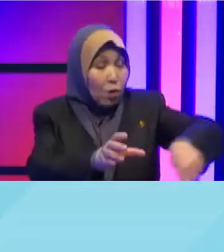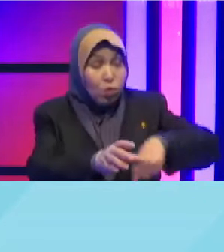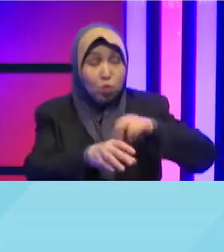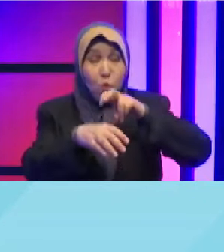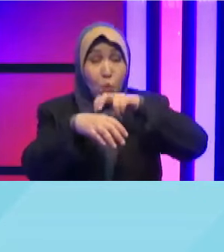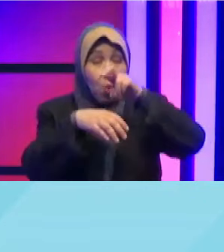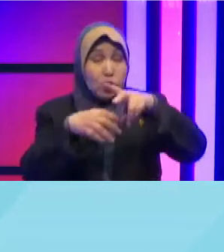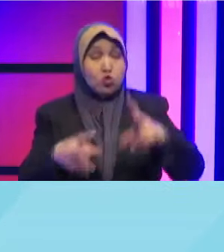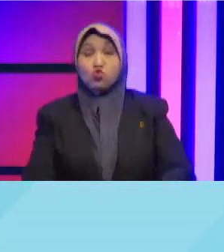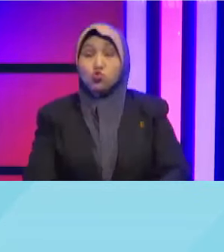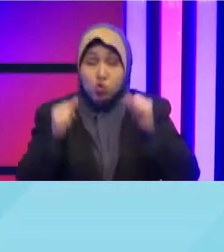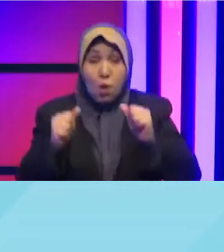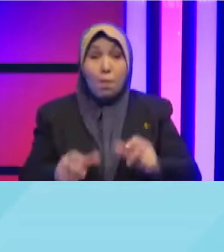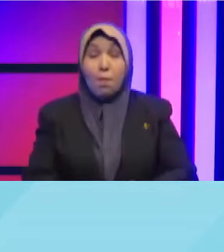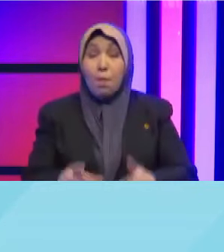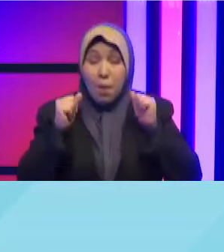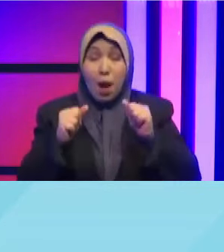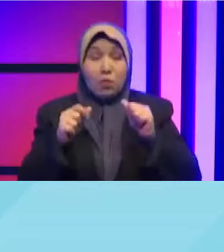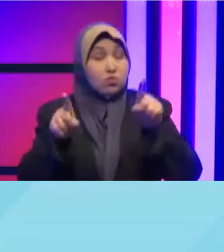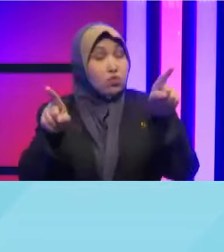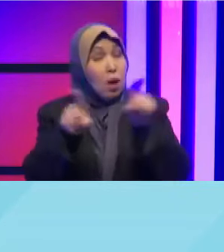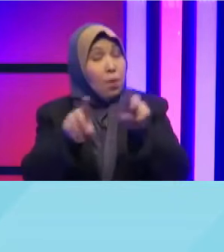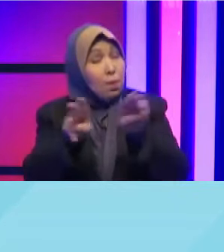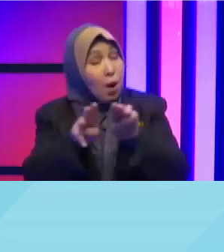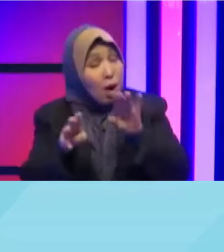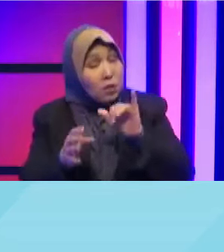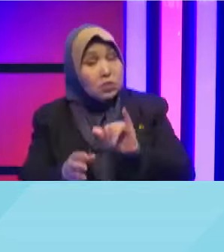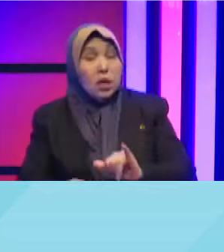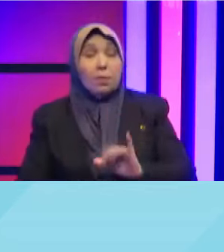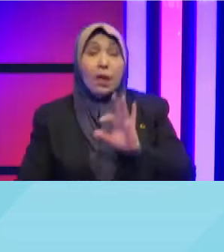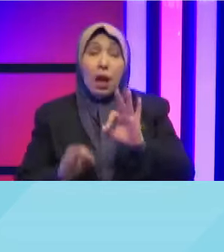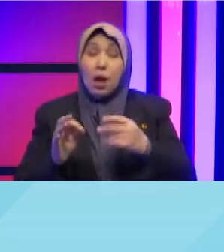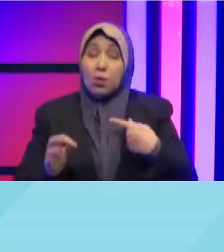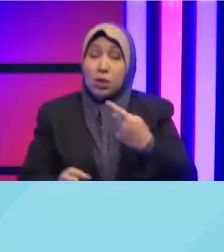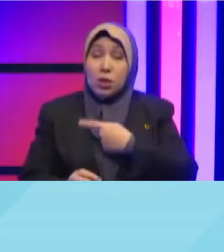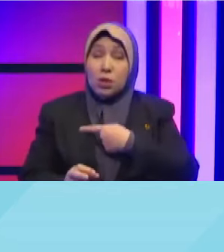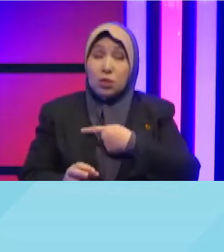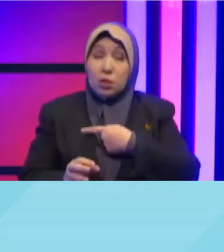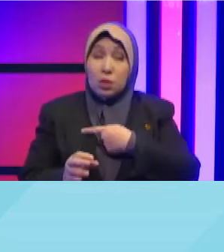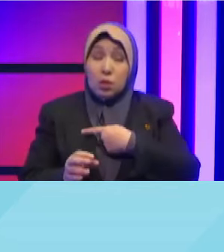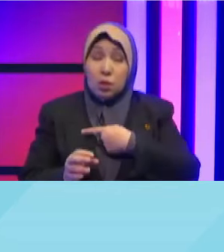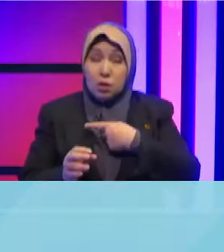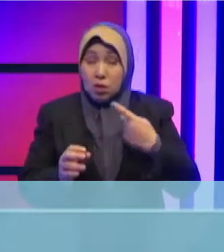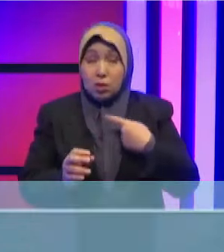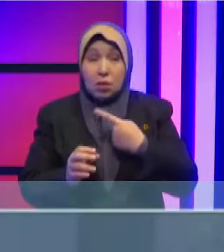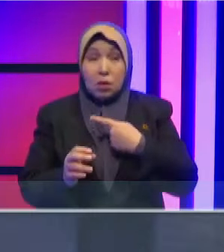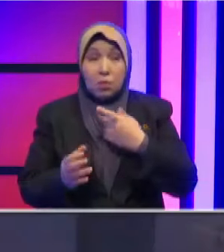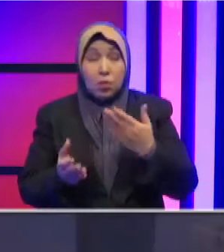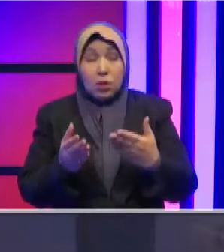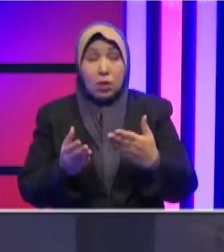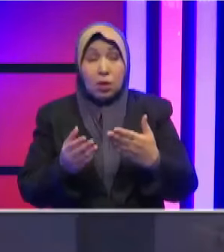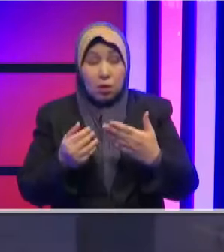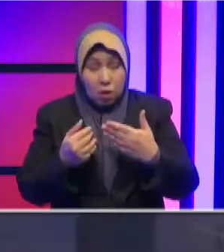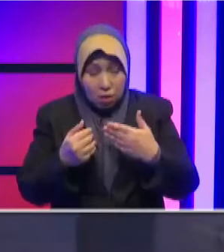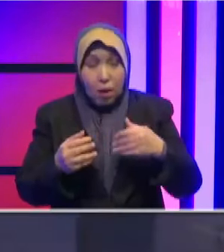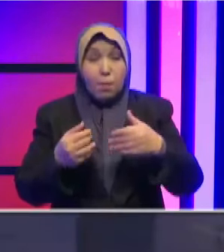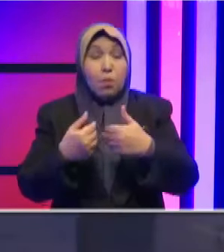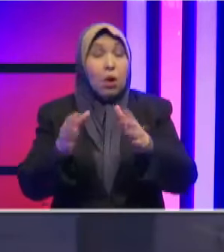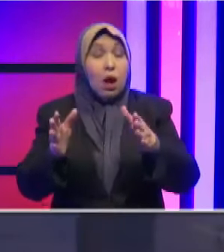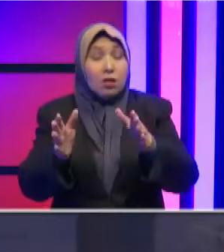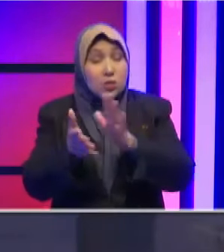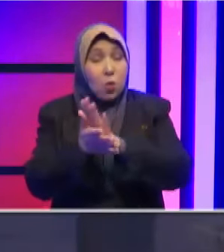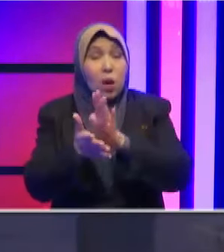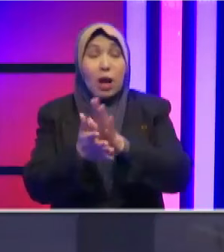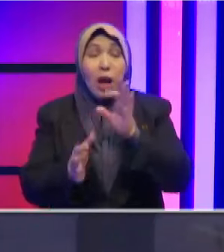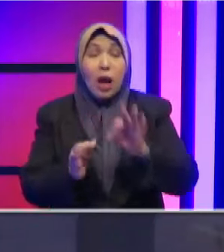keadaan cepat ibaratkan kalau kita musim Insya Allah tak lama lagi buka sekolah Ustad ya